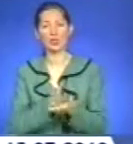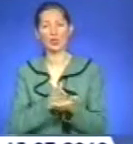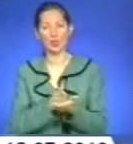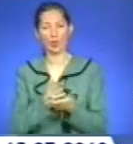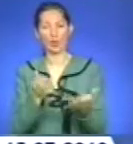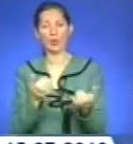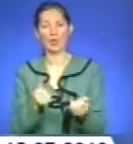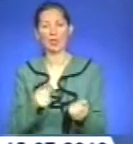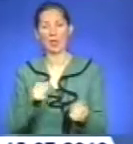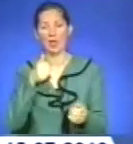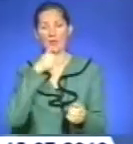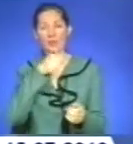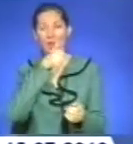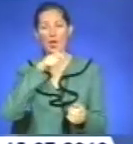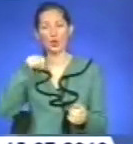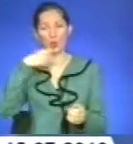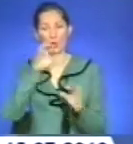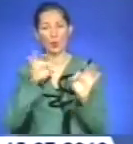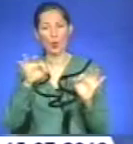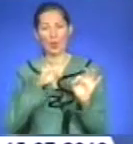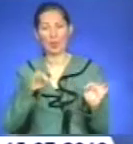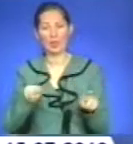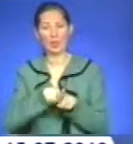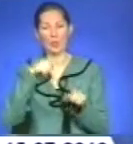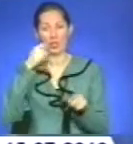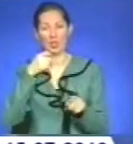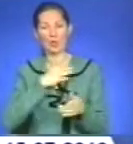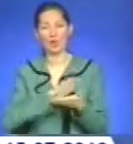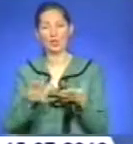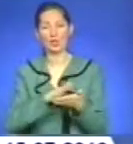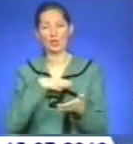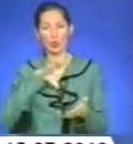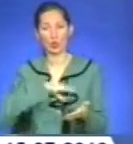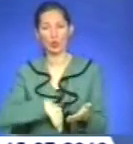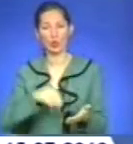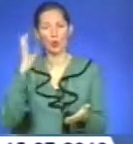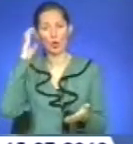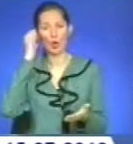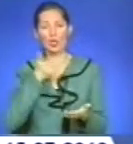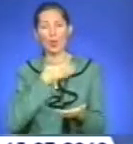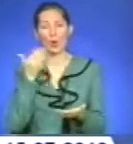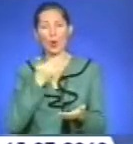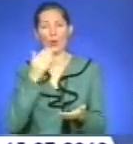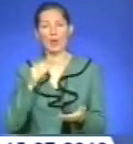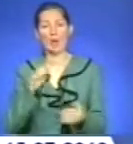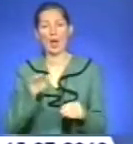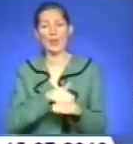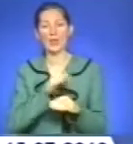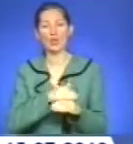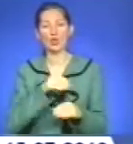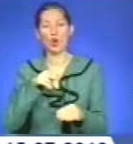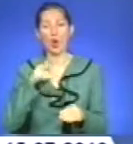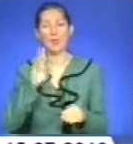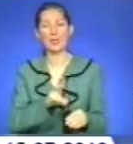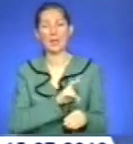душу, послухати духовні поради глави Української греко-католицької церкви, блаженнішого патріарха Святослава, щиро